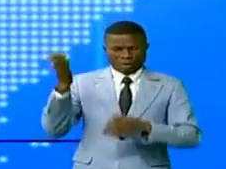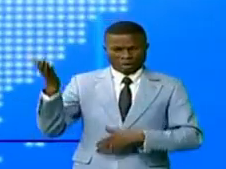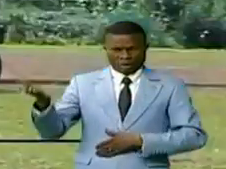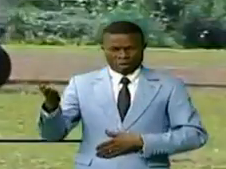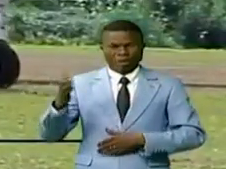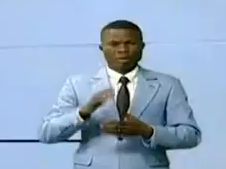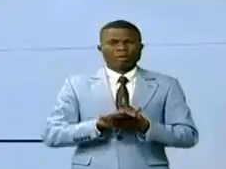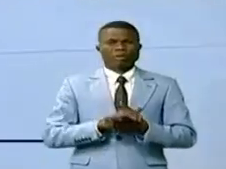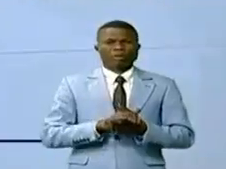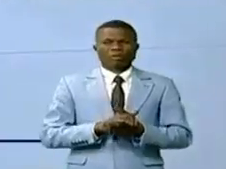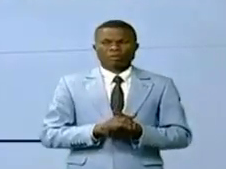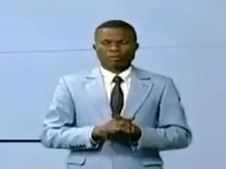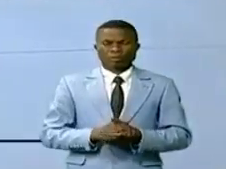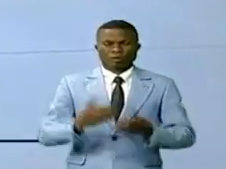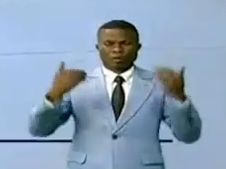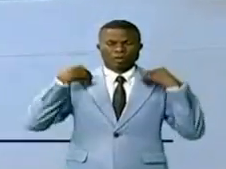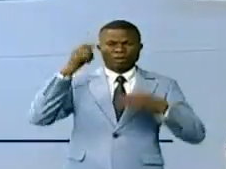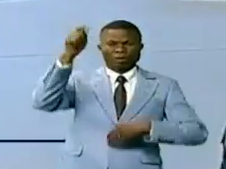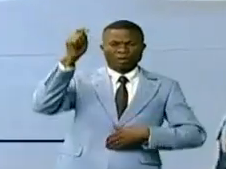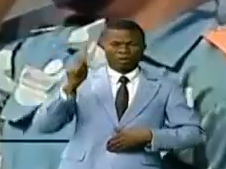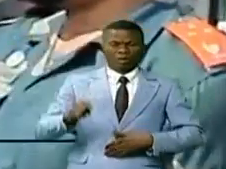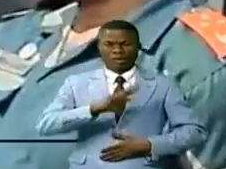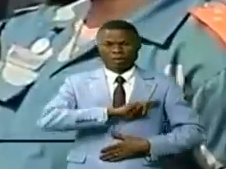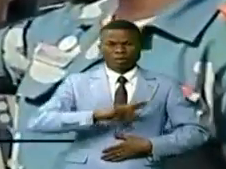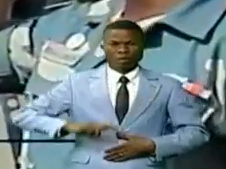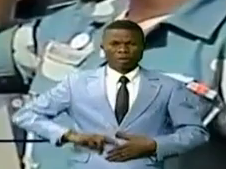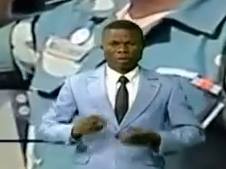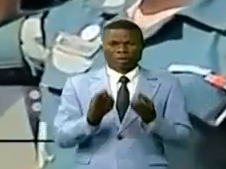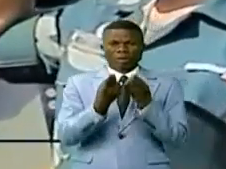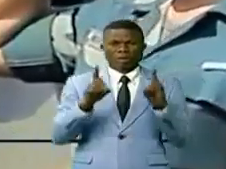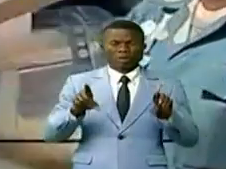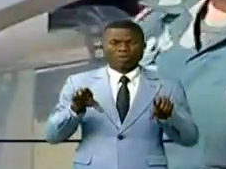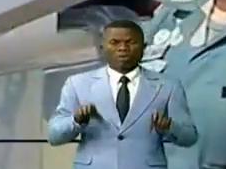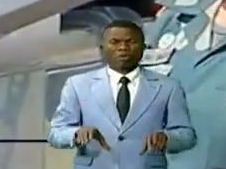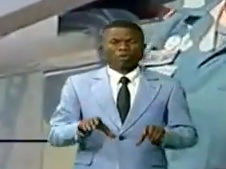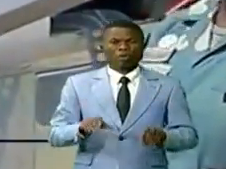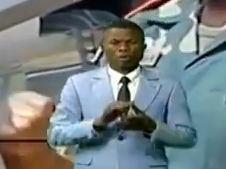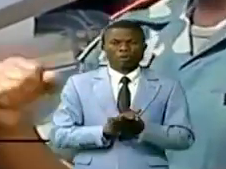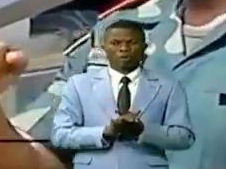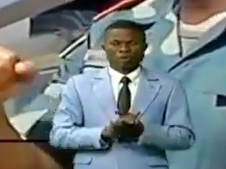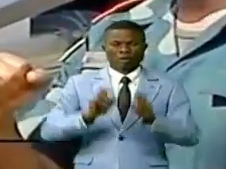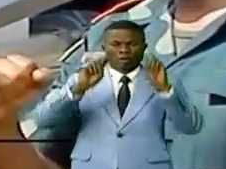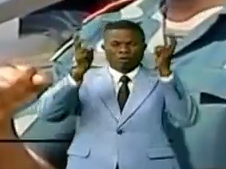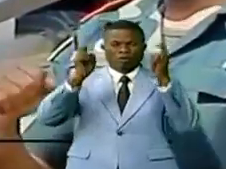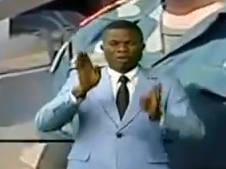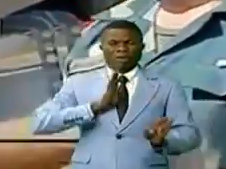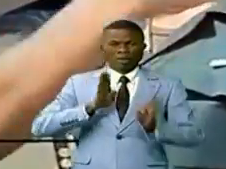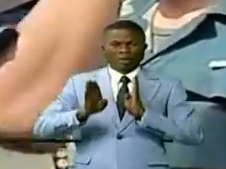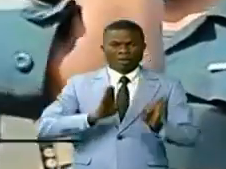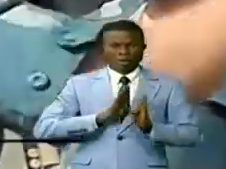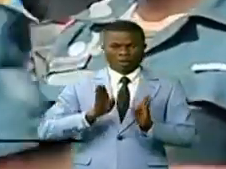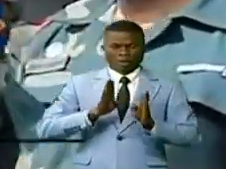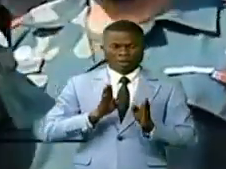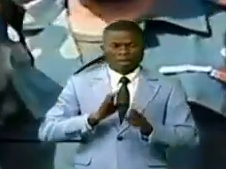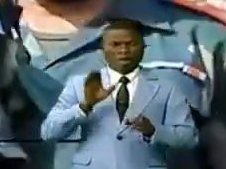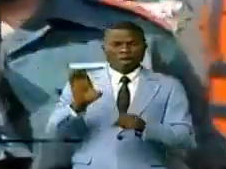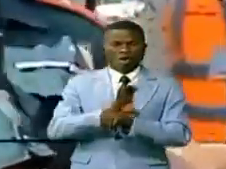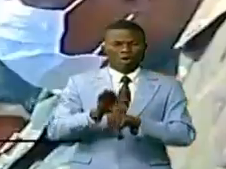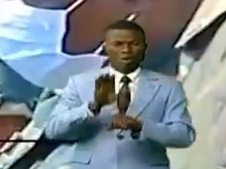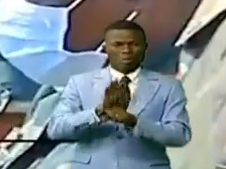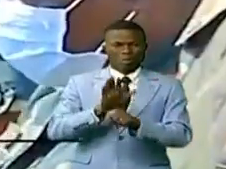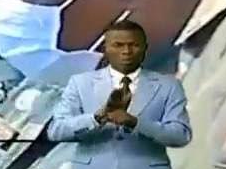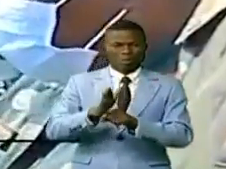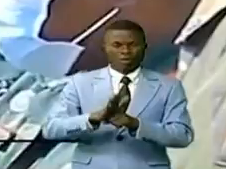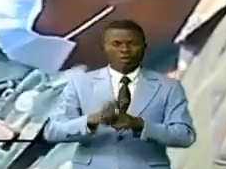Chef d'état-major général de forces armées de la République démocratique du Congo en ville de Beni a été très surchargé. Le